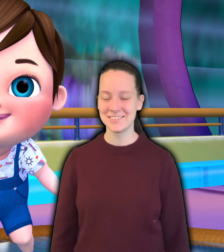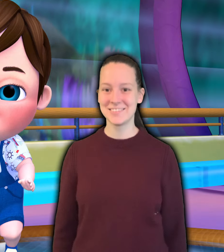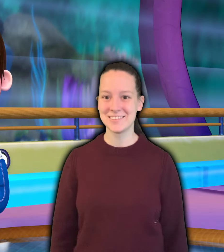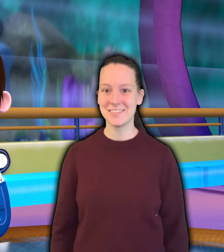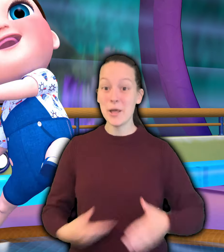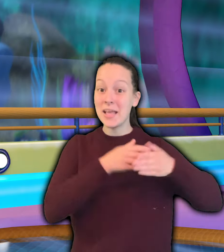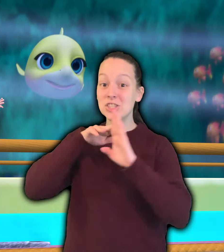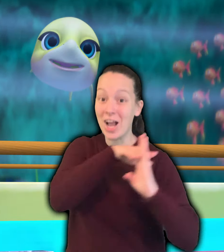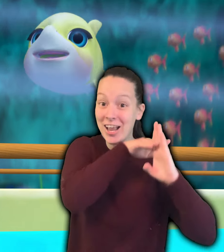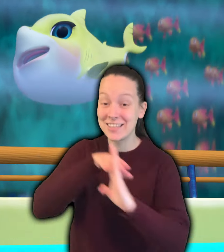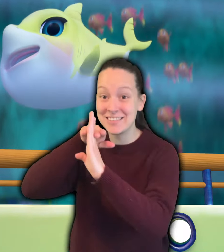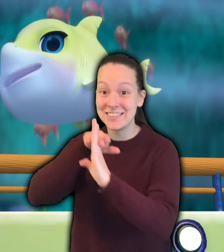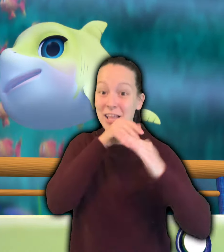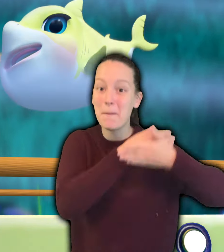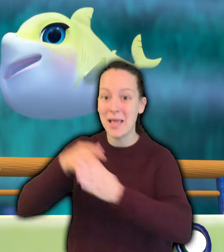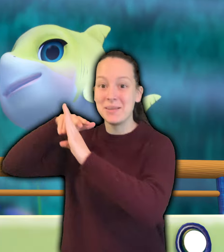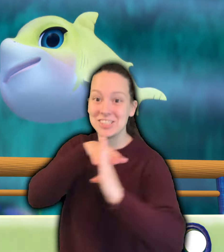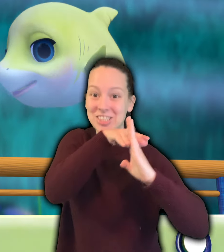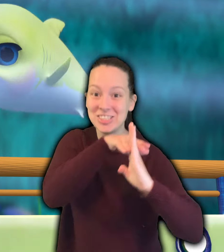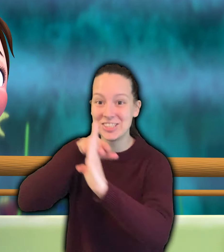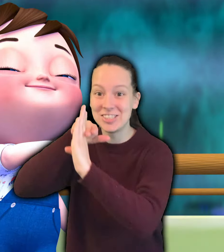Goingちびちび